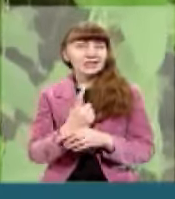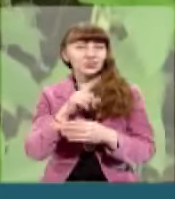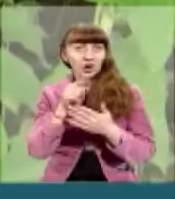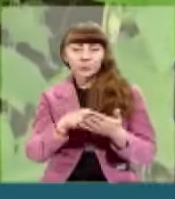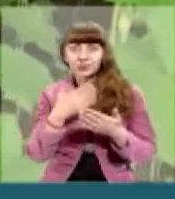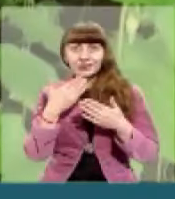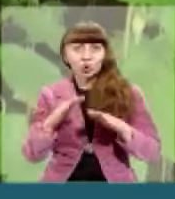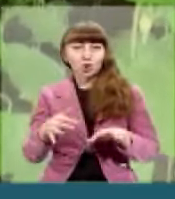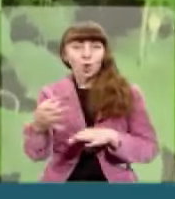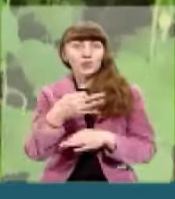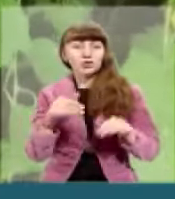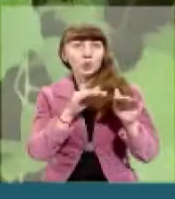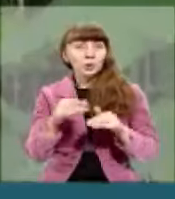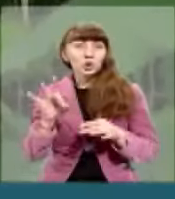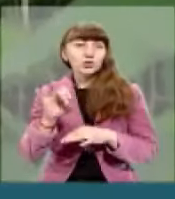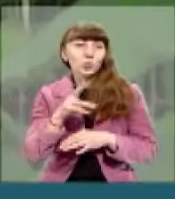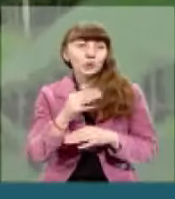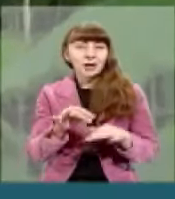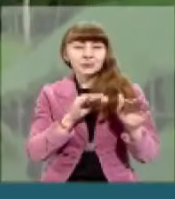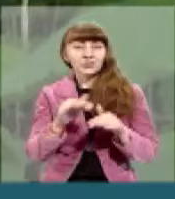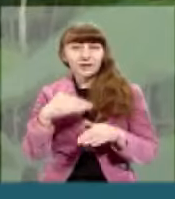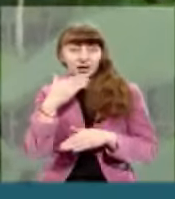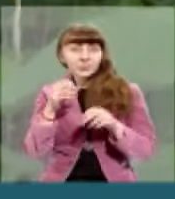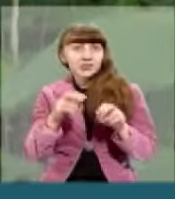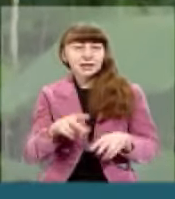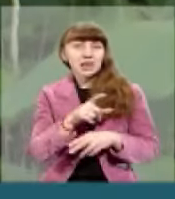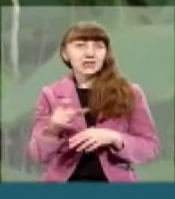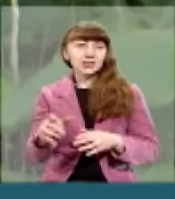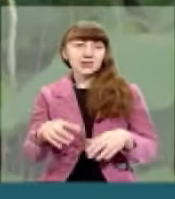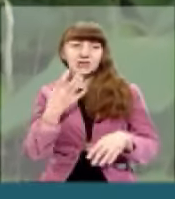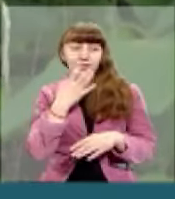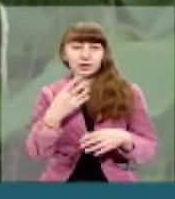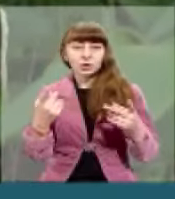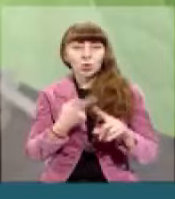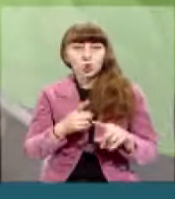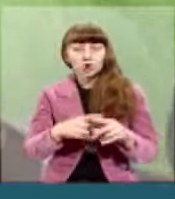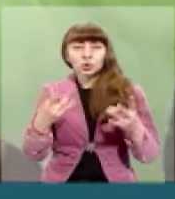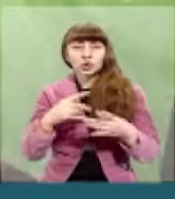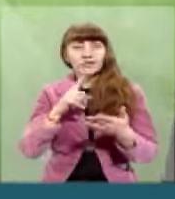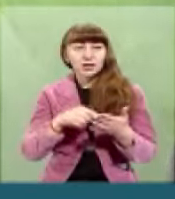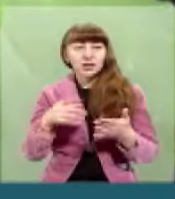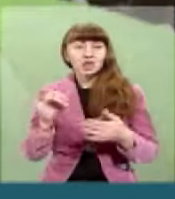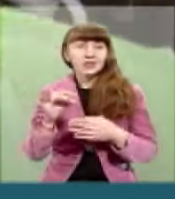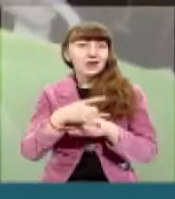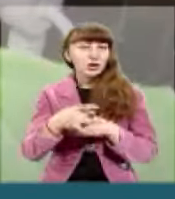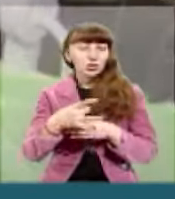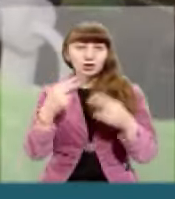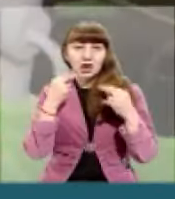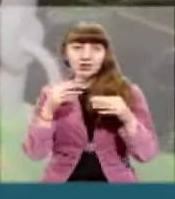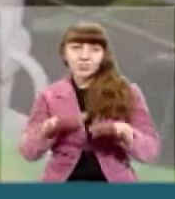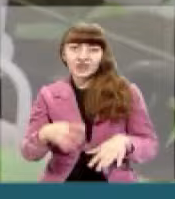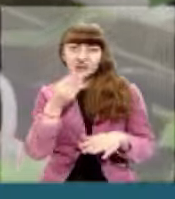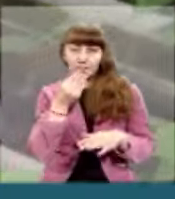только областного уровня, но и республиканского, отмечают специалисты. Теплицы особенно необходимы в городах и районах. Качественная